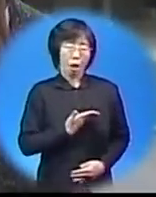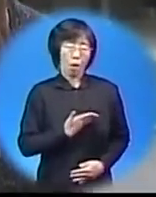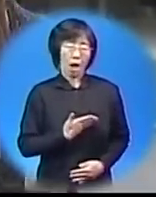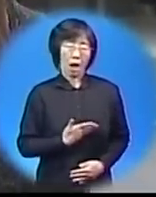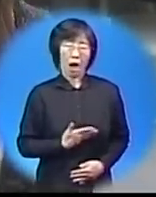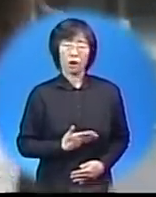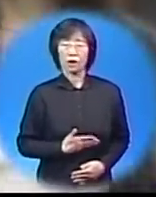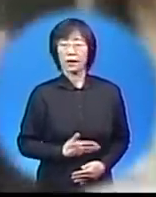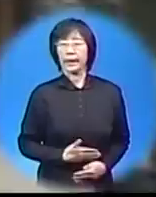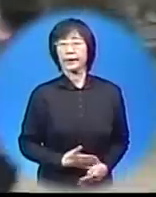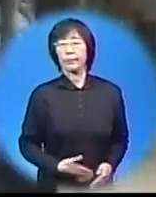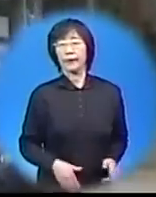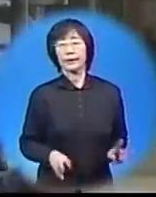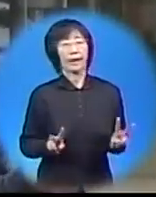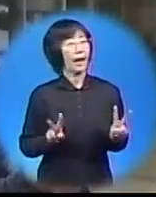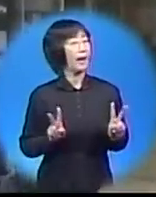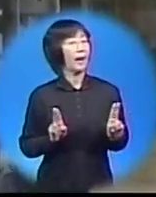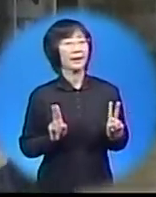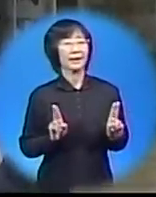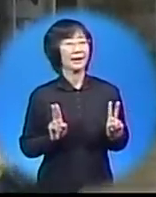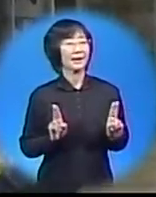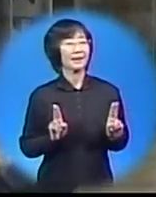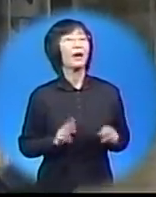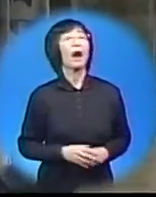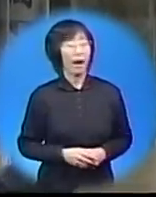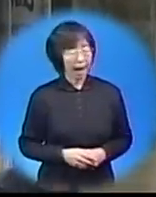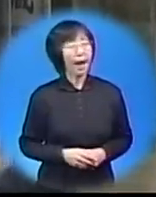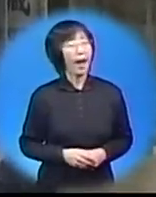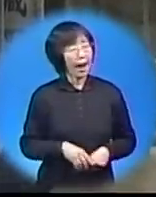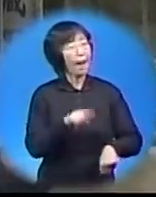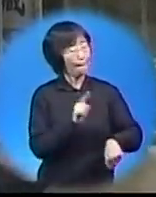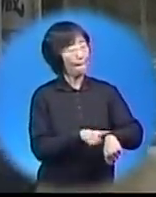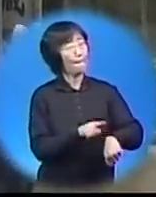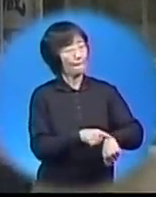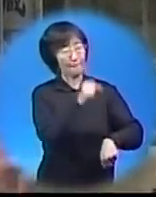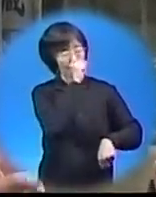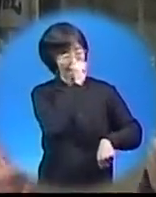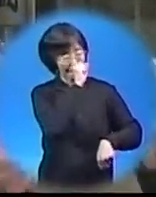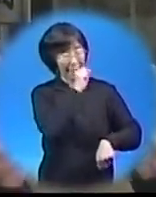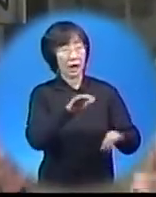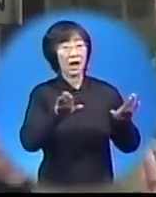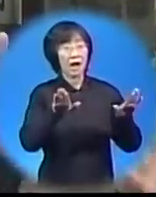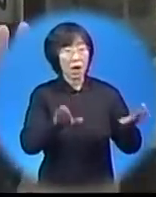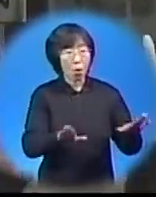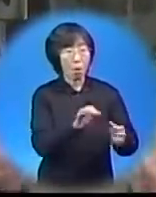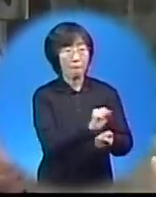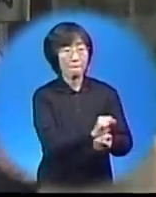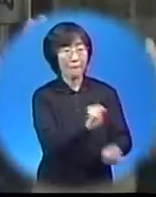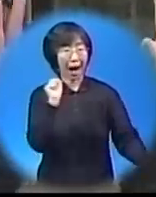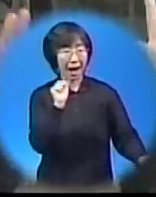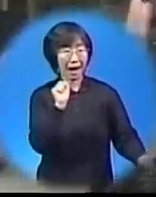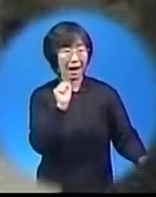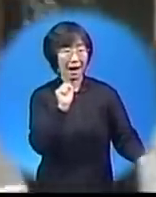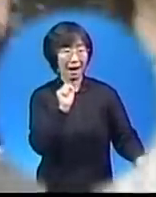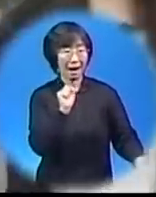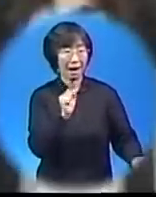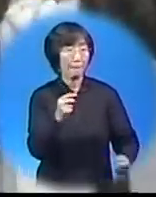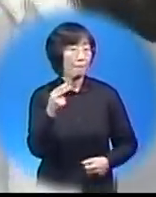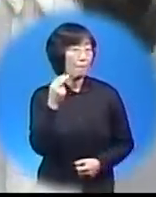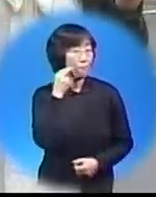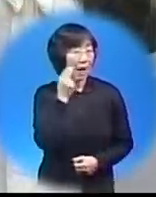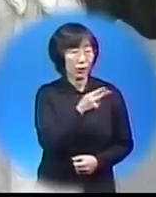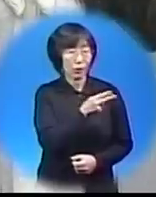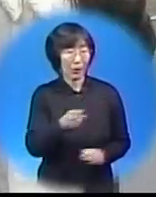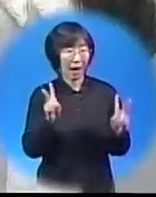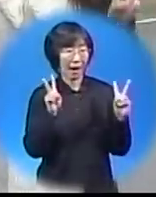そうですね、じゃあそろそろ時間もいいようですんで、はい、いよいよ本日解禁となる松葉ガニの初競りを見に行きましょう